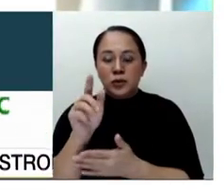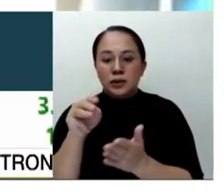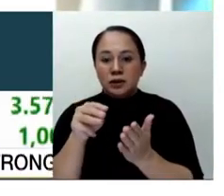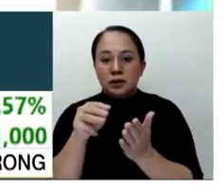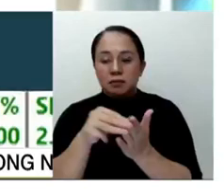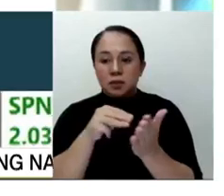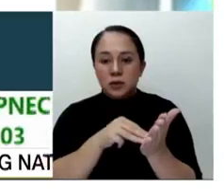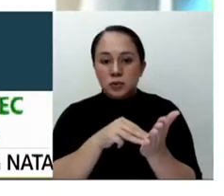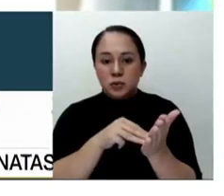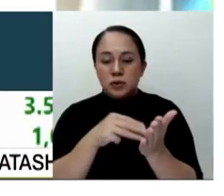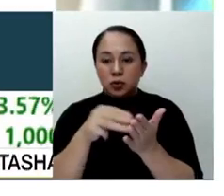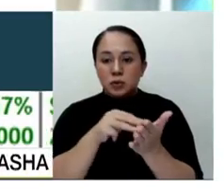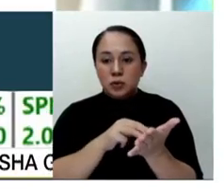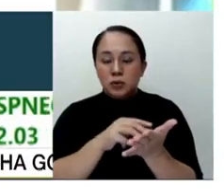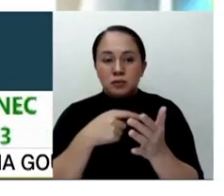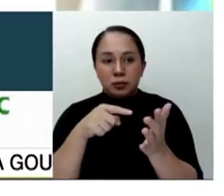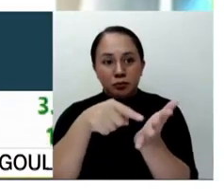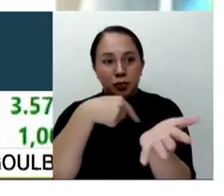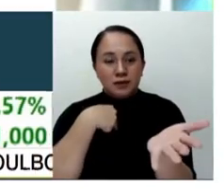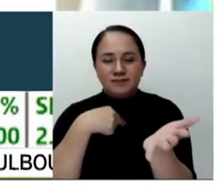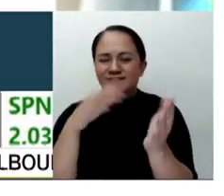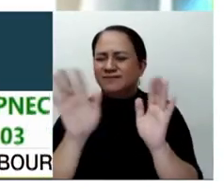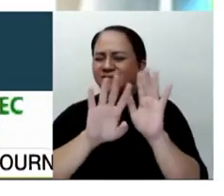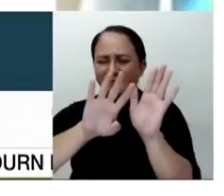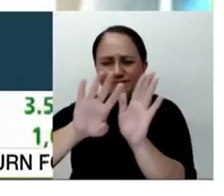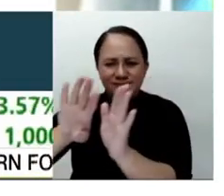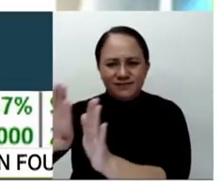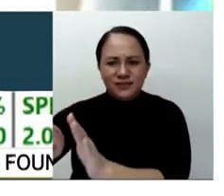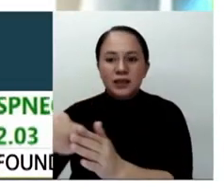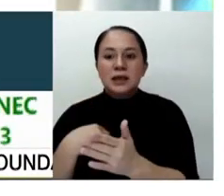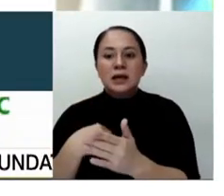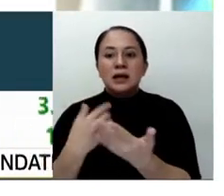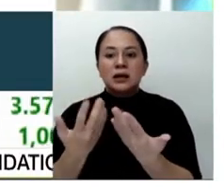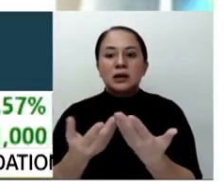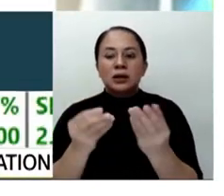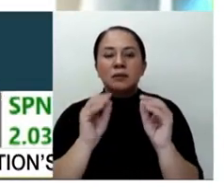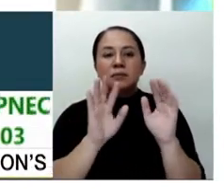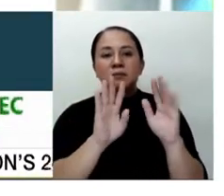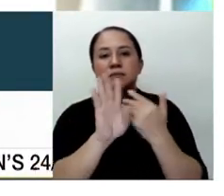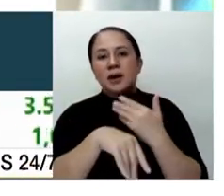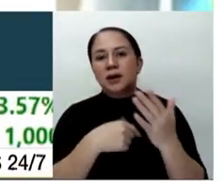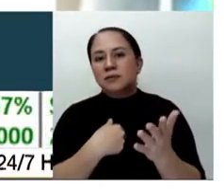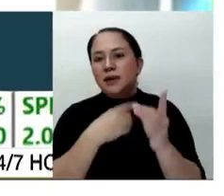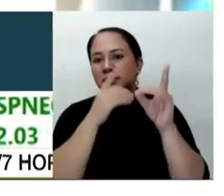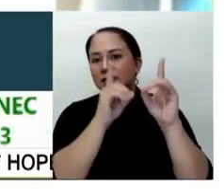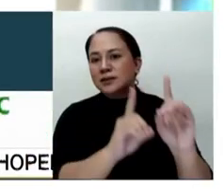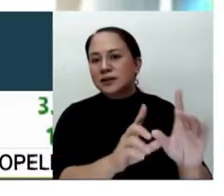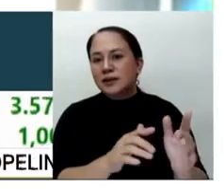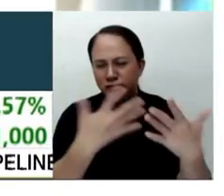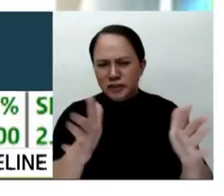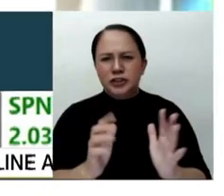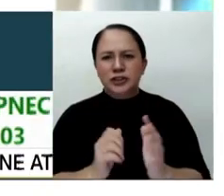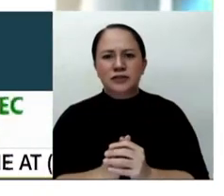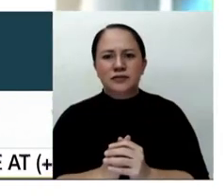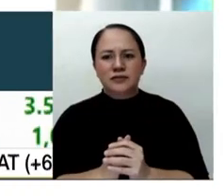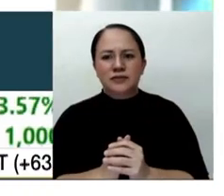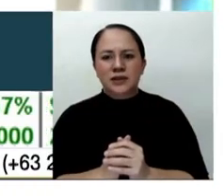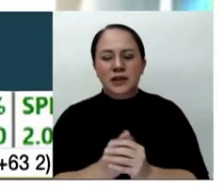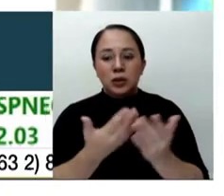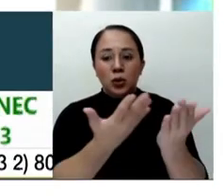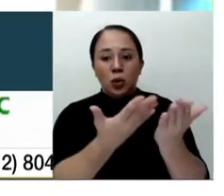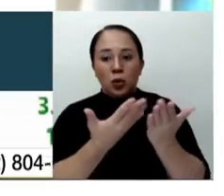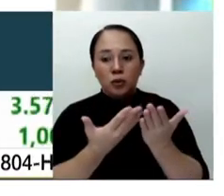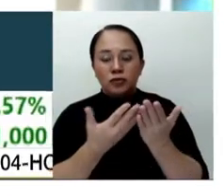in damages yung sinisingil ko. Sabi ko, never mind that. Just give me back my dignity and that's it. Ang offer nila sa akin noon,